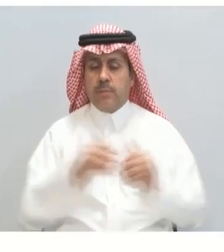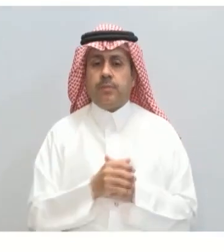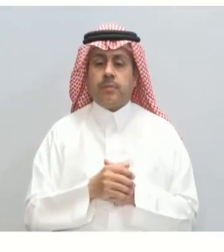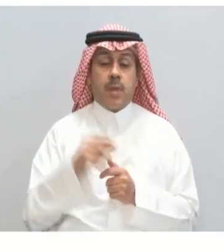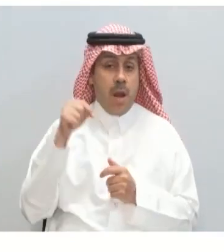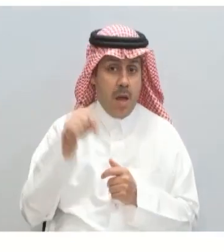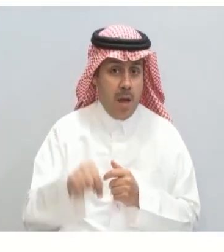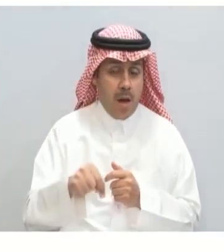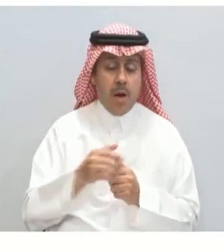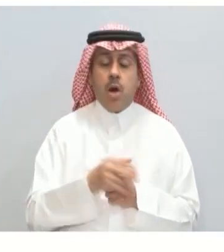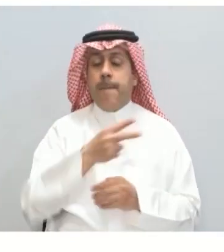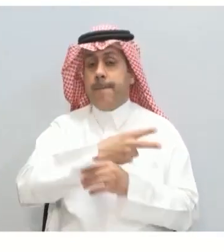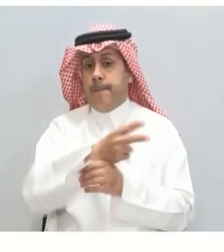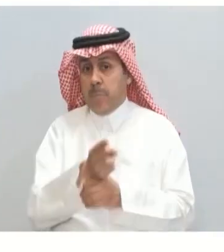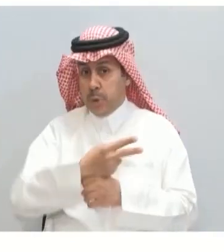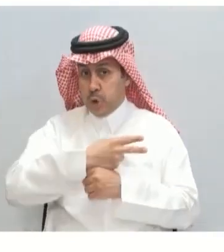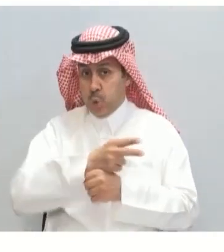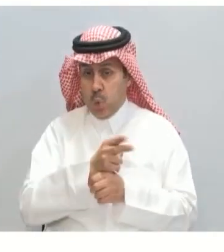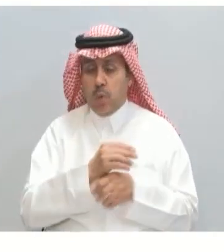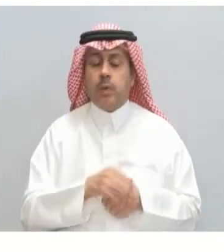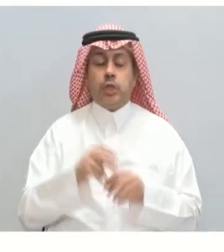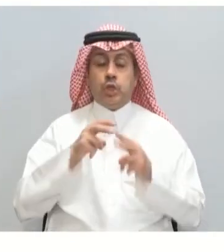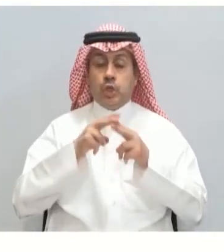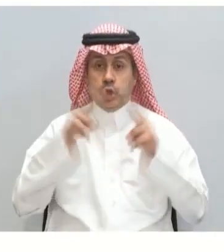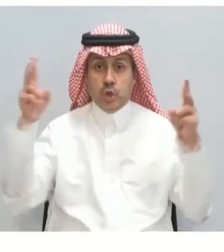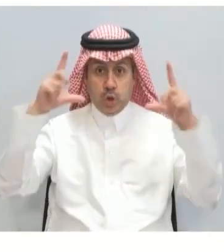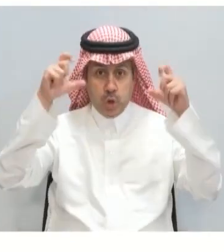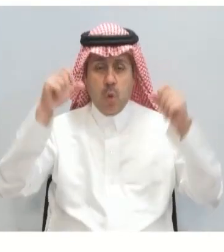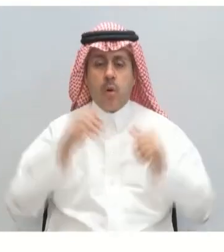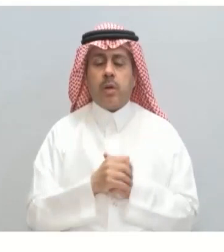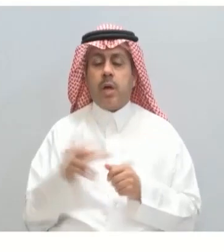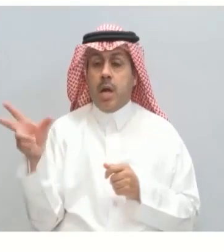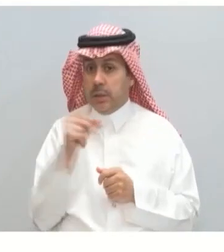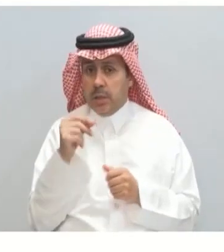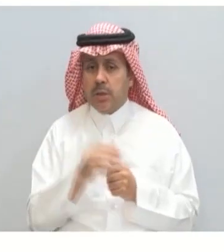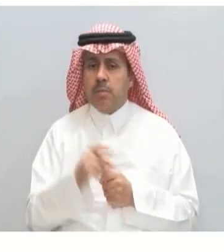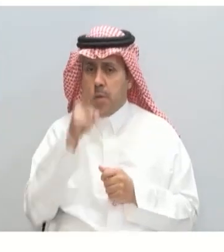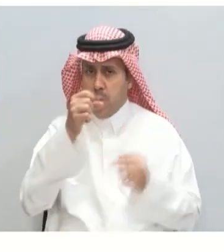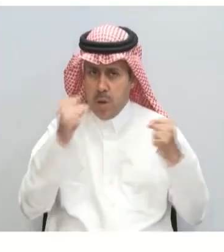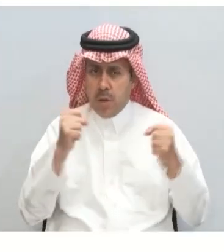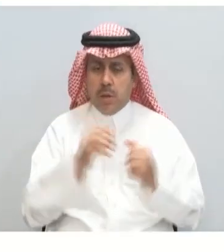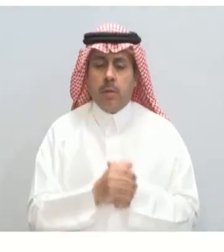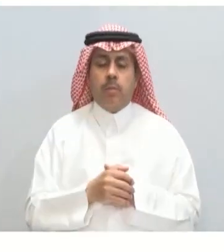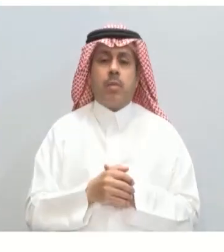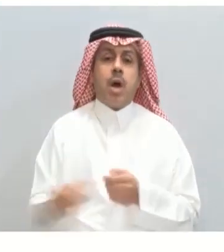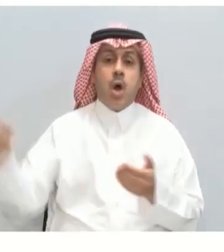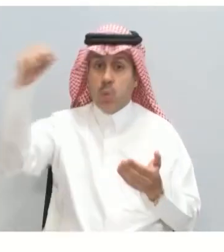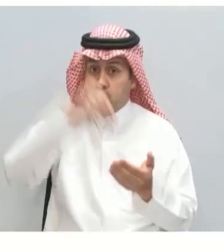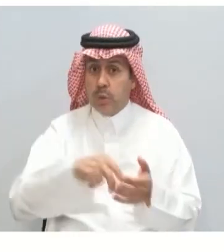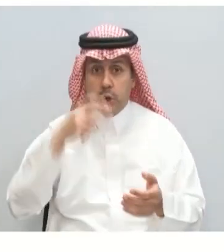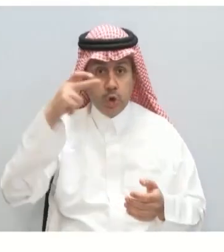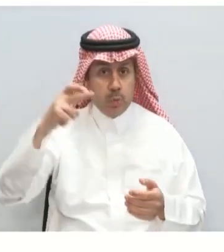الان المشروع اصبح لديك تصور عنه اصبحت لديك نتائج بامكانك الوصول الان الى